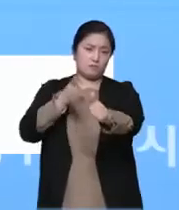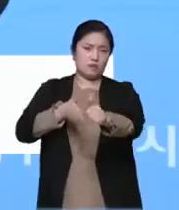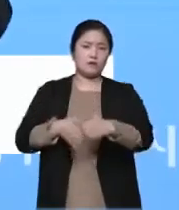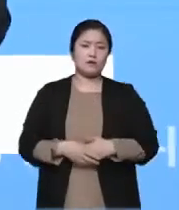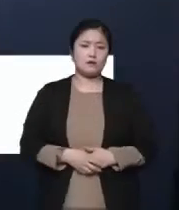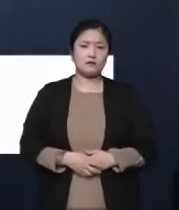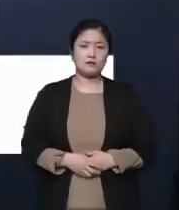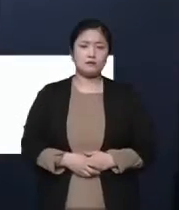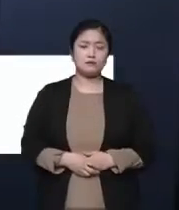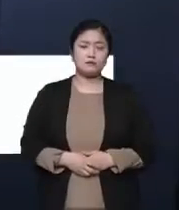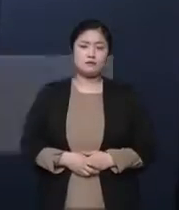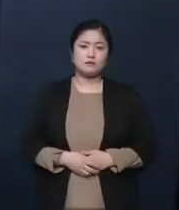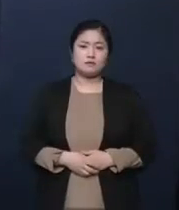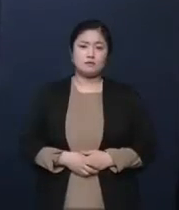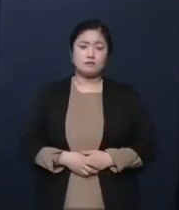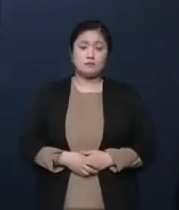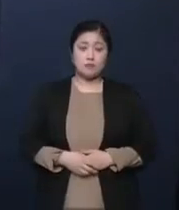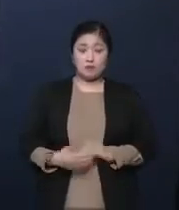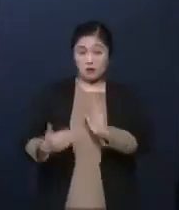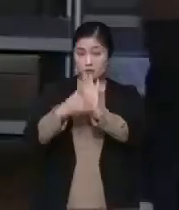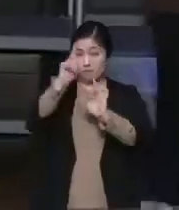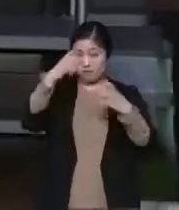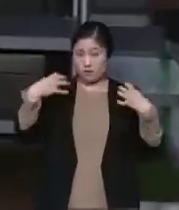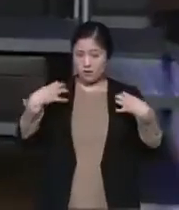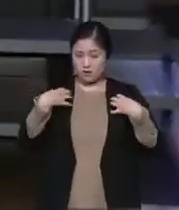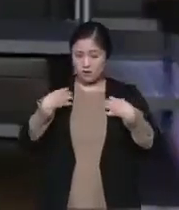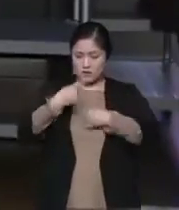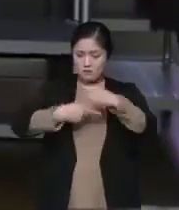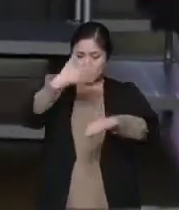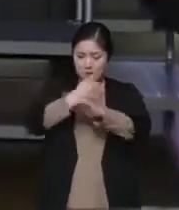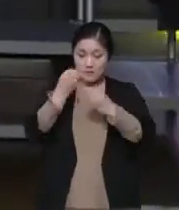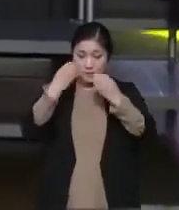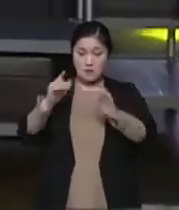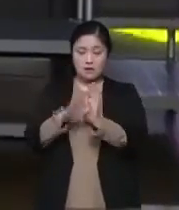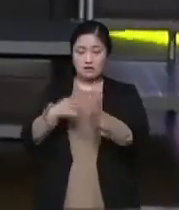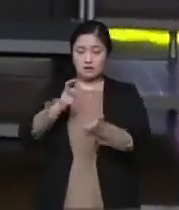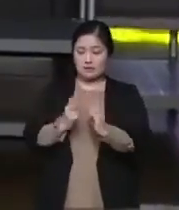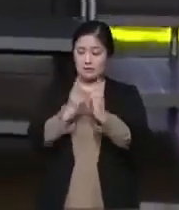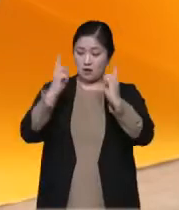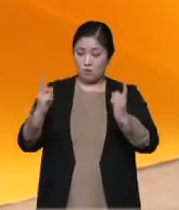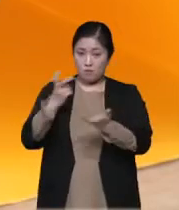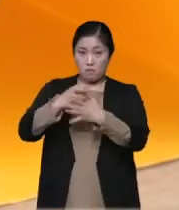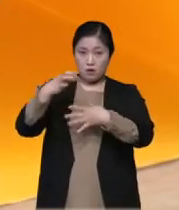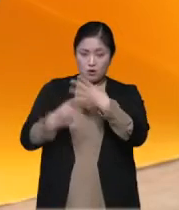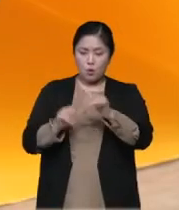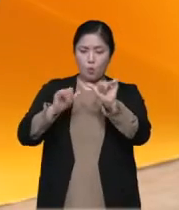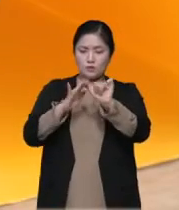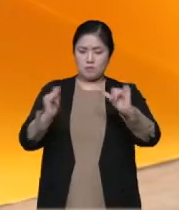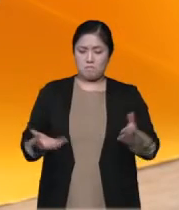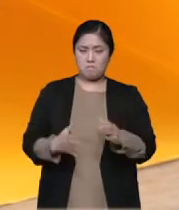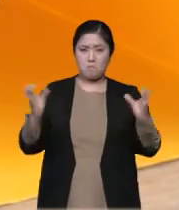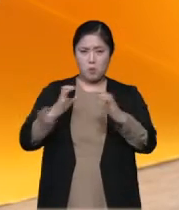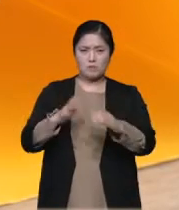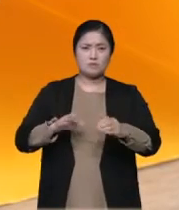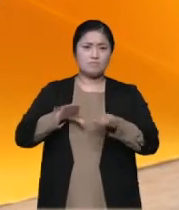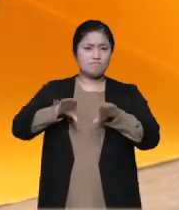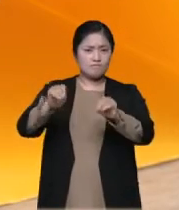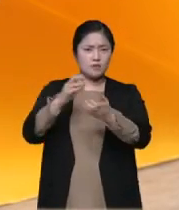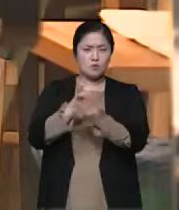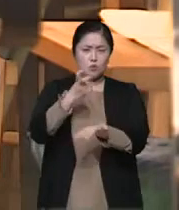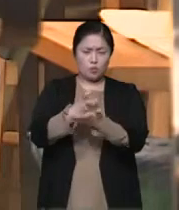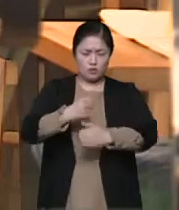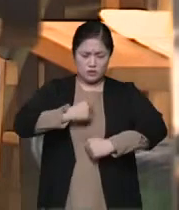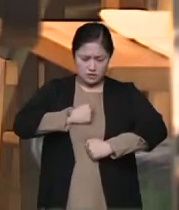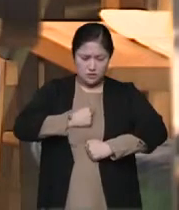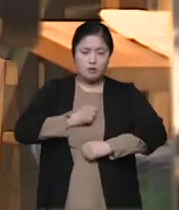당부 드리겠습니다 방역당국은 연말 연시 사회적 거리두기 수칙 특히 5인이상 모임 금지를 반드시